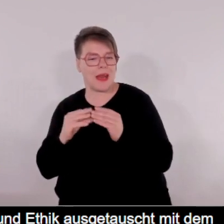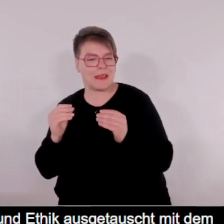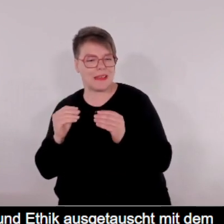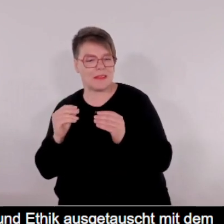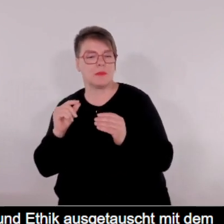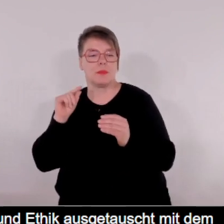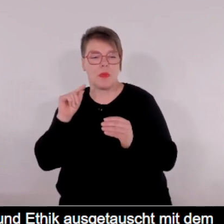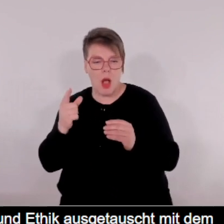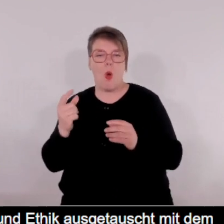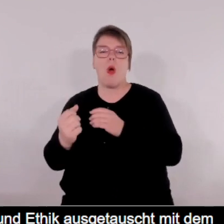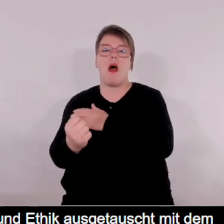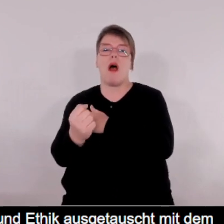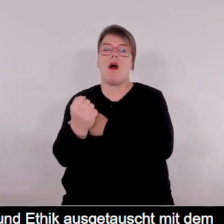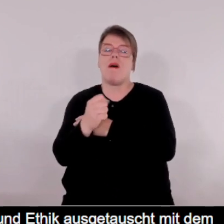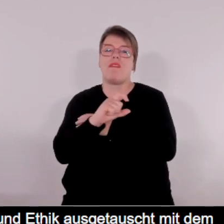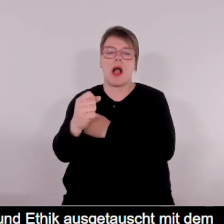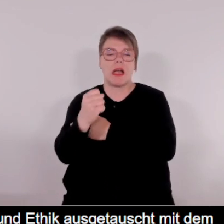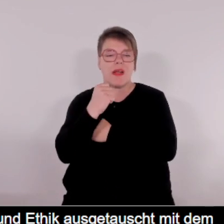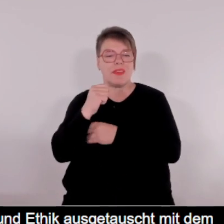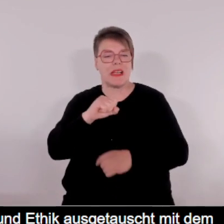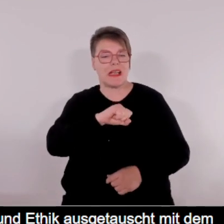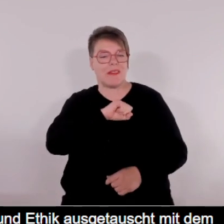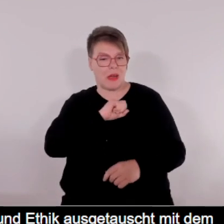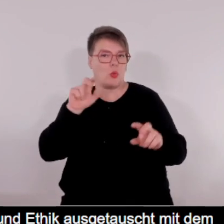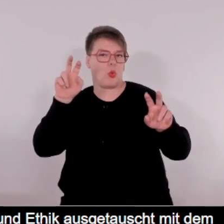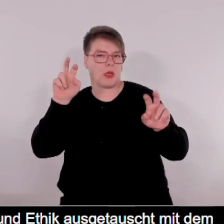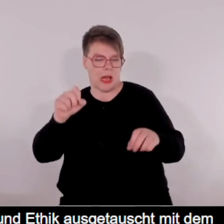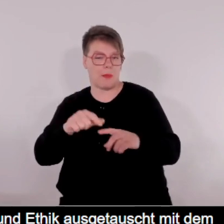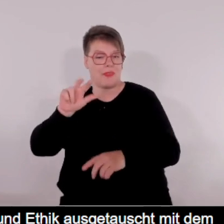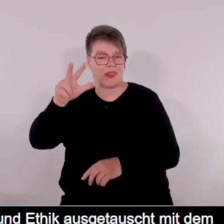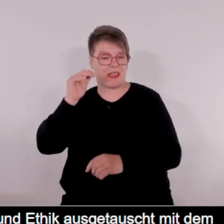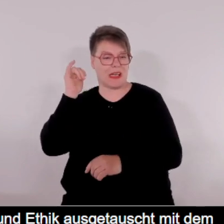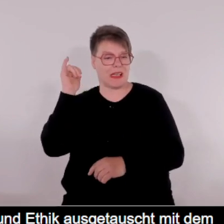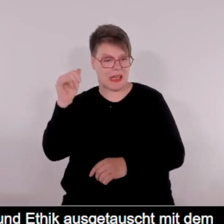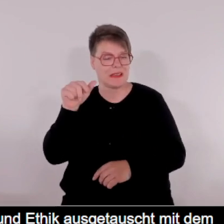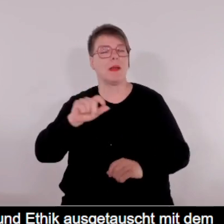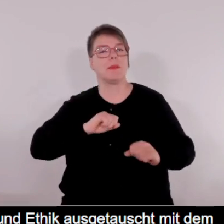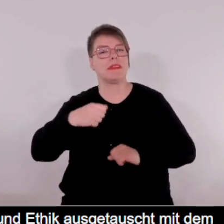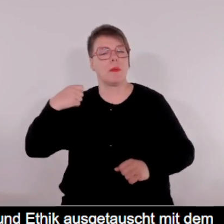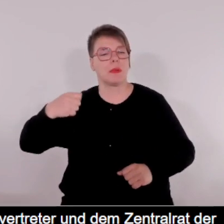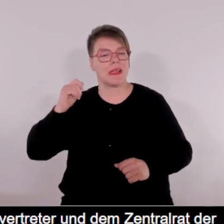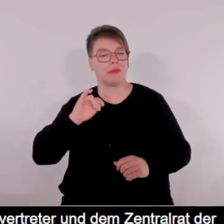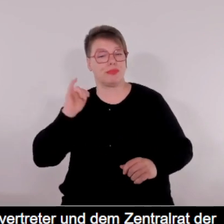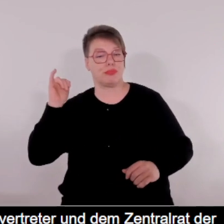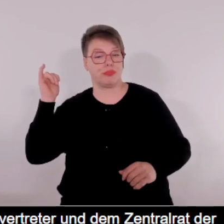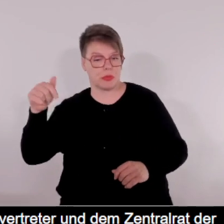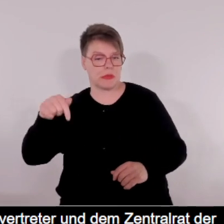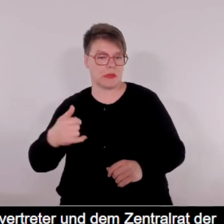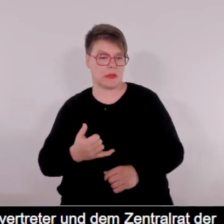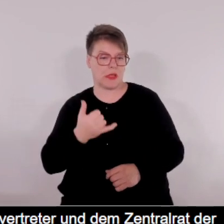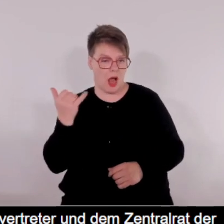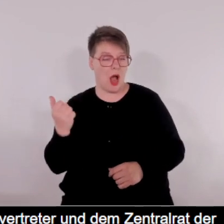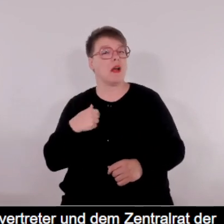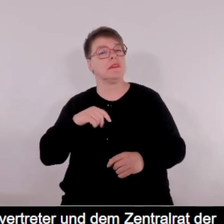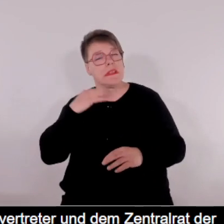Wahl, aber auch nach der Wahl schon wieder. Während andere jetzt gerade mal fertig sind mit ihren Koalitionsverhandlungen, hatten wir schon wieder die sechste